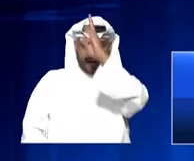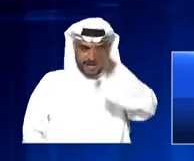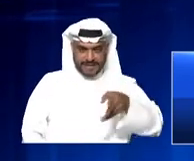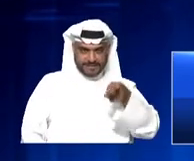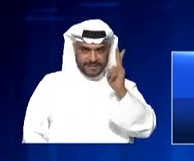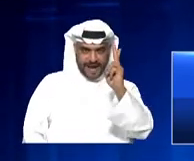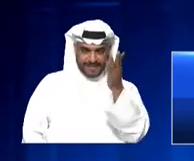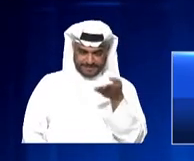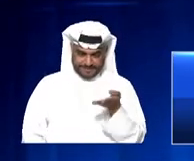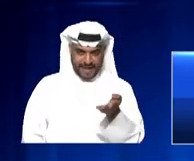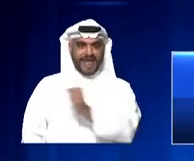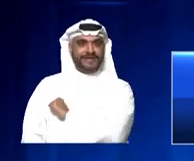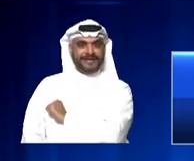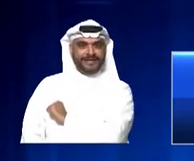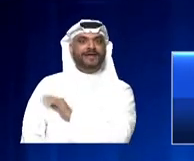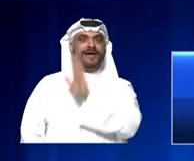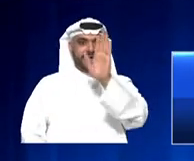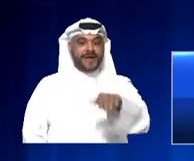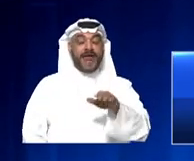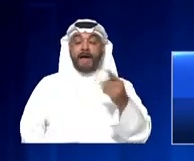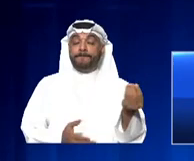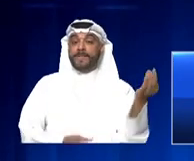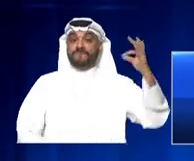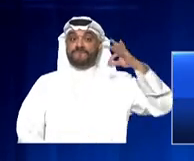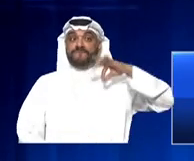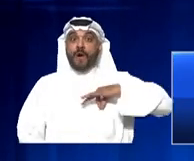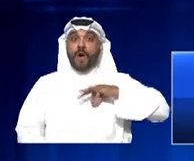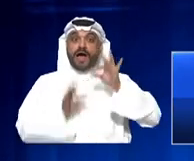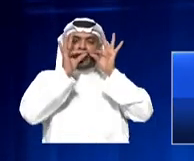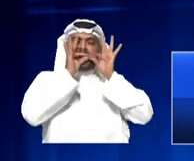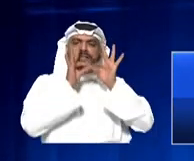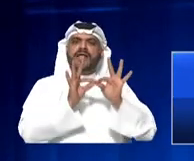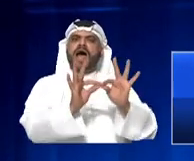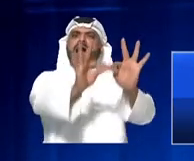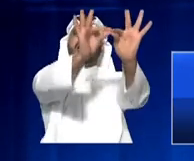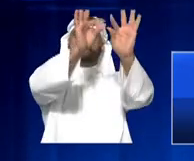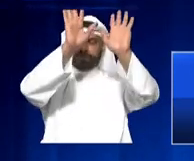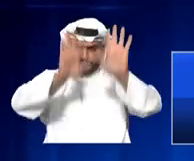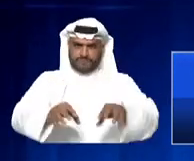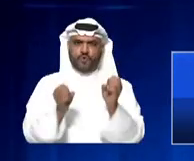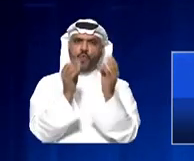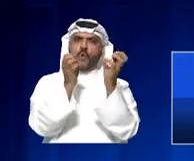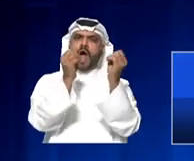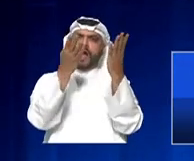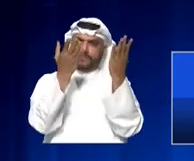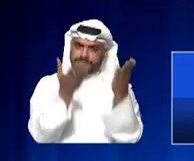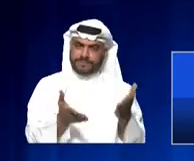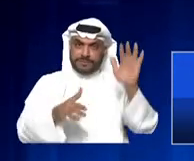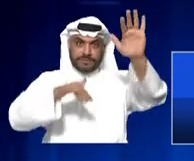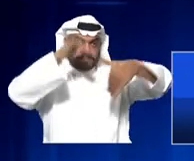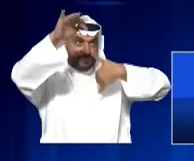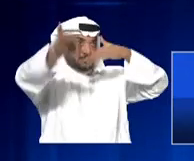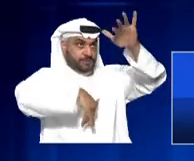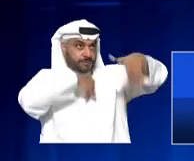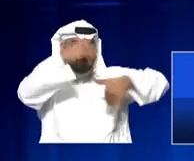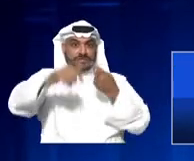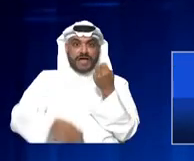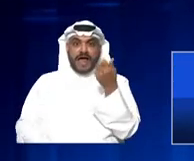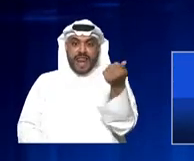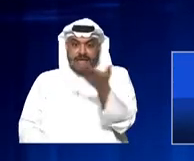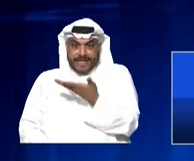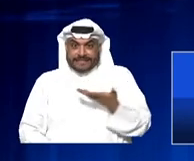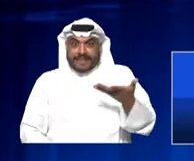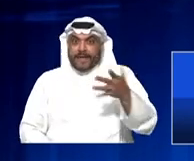الشهر الجاري مشيره الى ان فوائده تطبيق الاستدامه كثيره ومنها استقطاب والاستثمارات نحو الطاقه